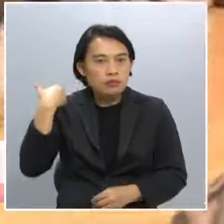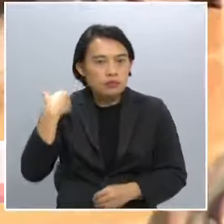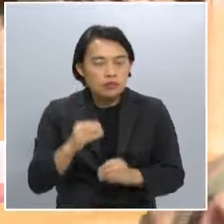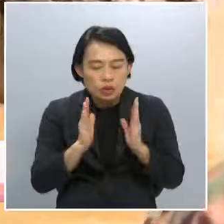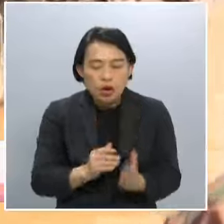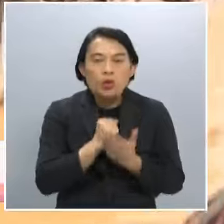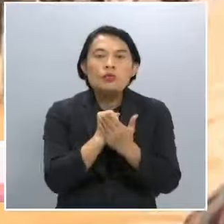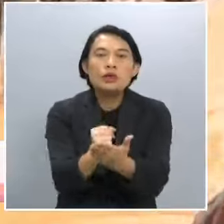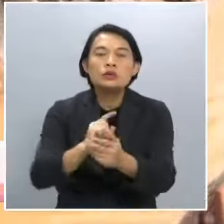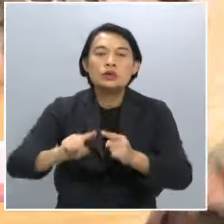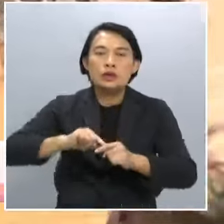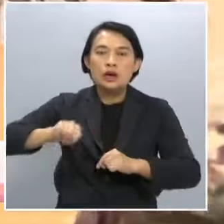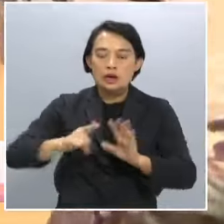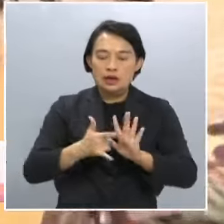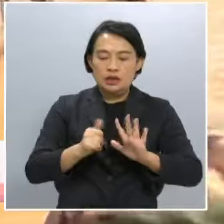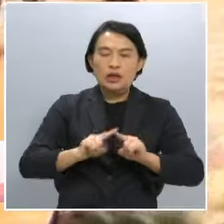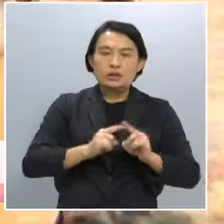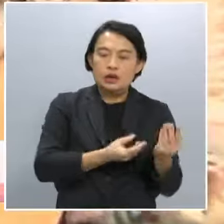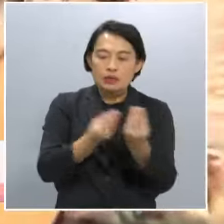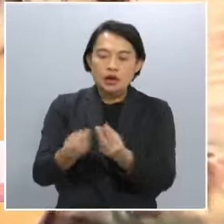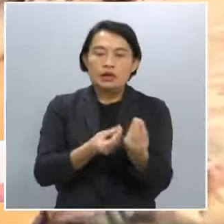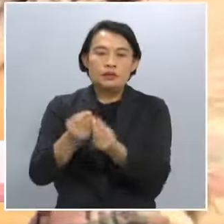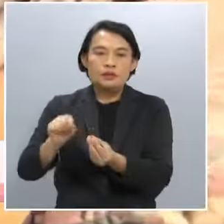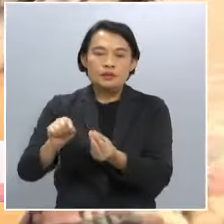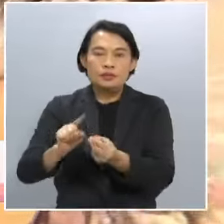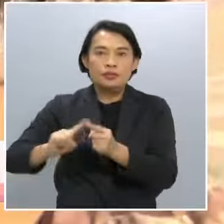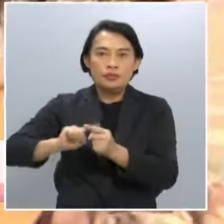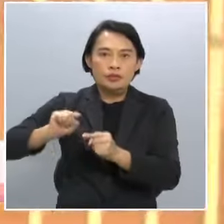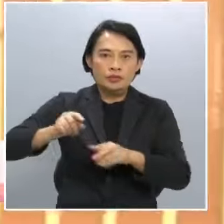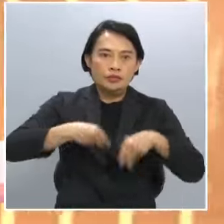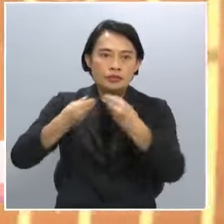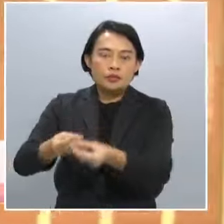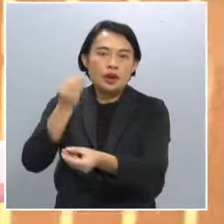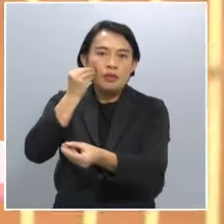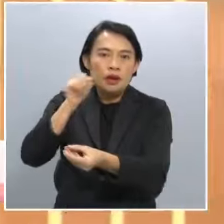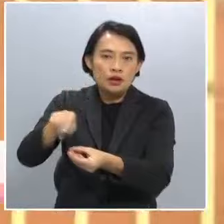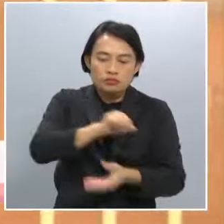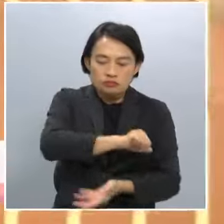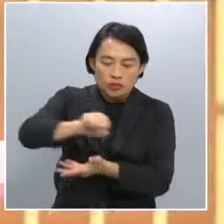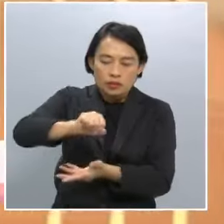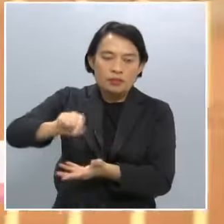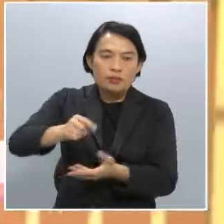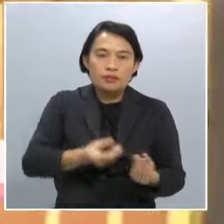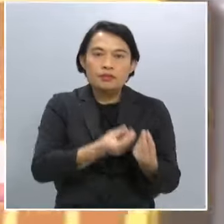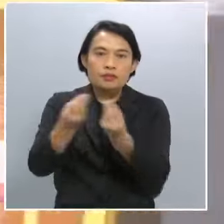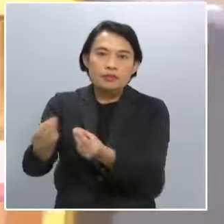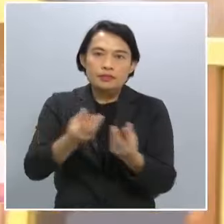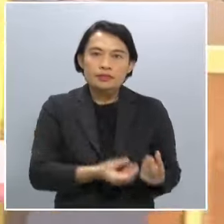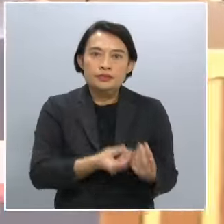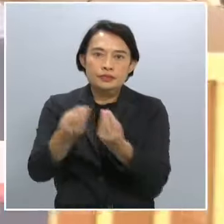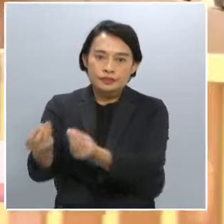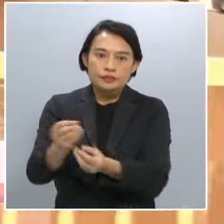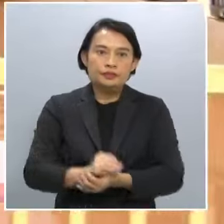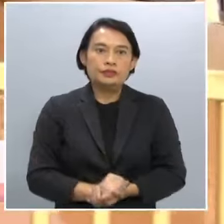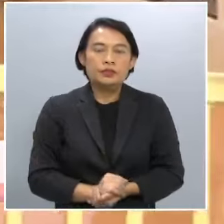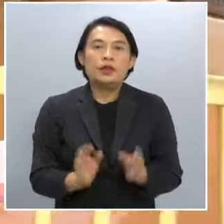แต่ละครั้งเนี่ยก็ต้องนำยาสามัญประจำบ้านนะครับแล้วก็เวชภัณฑ์ต่างๆเข้ามาแจกจ่ายให้กับพี่น้องประชาชนด้วยนะครับซึ่งสิ่งที่จำเ